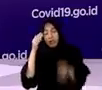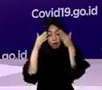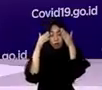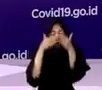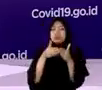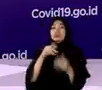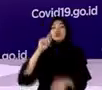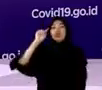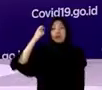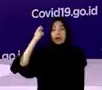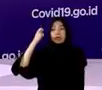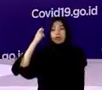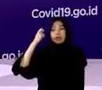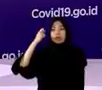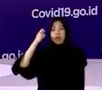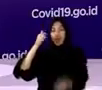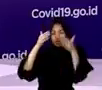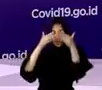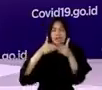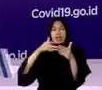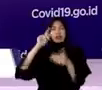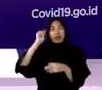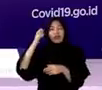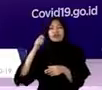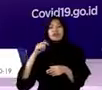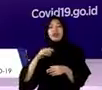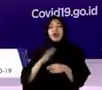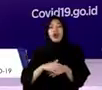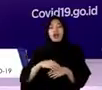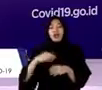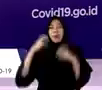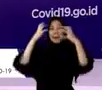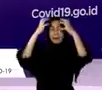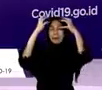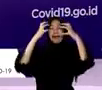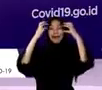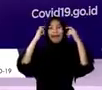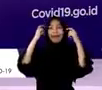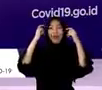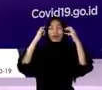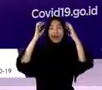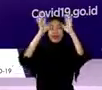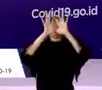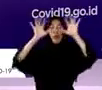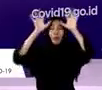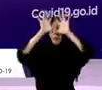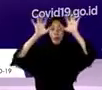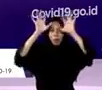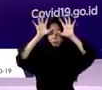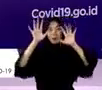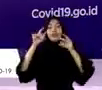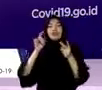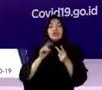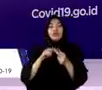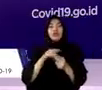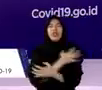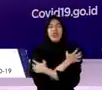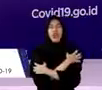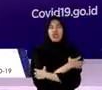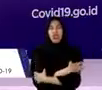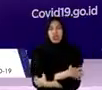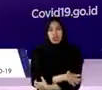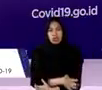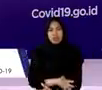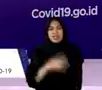berkonsentrasi atau sering disebut sebagai brain fog, kemudian depresi, sakit pada otot,